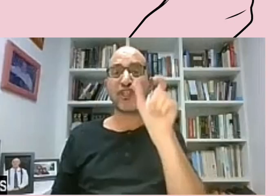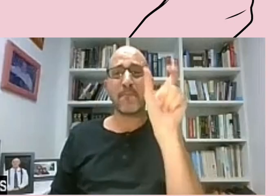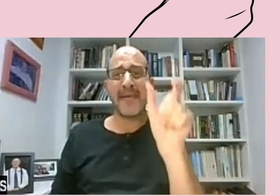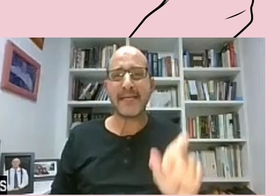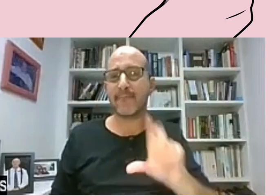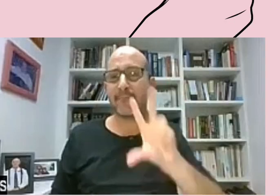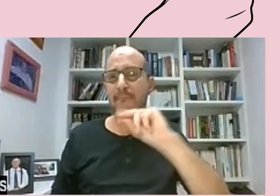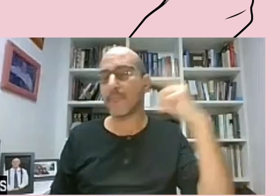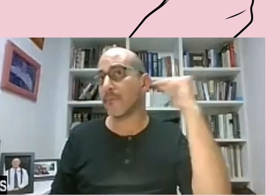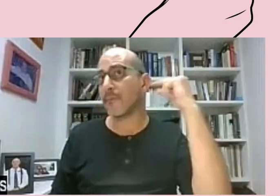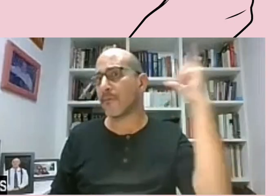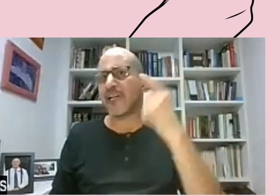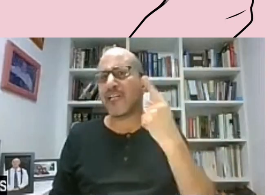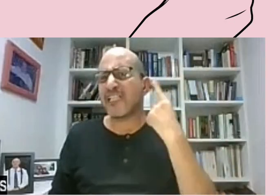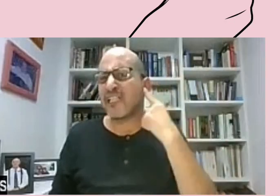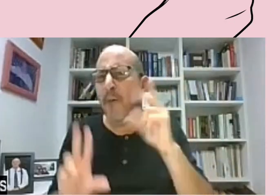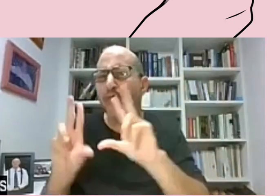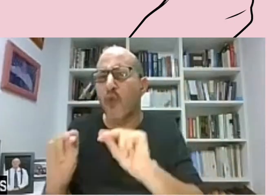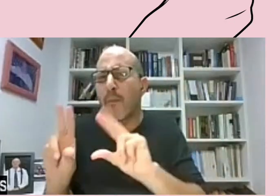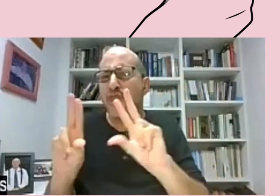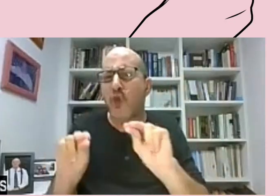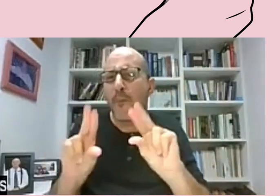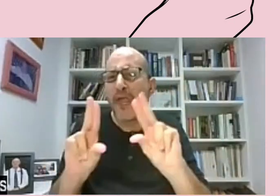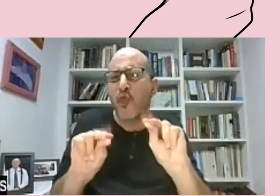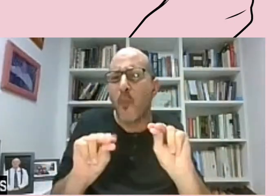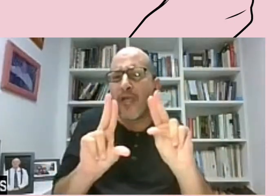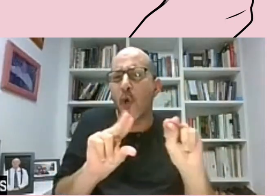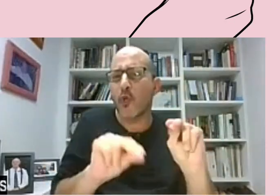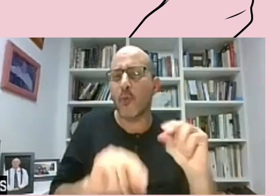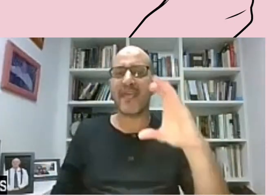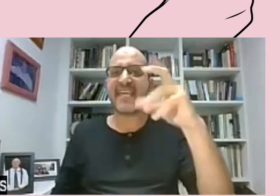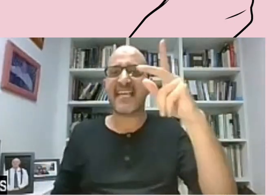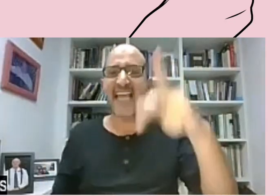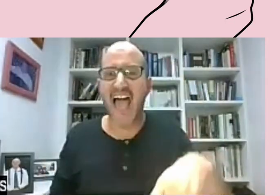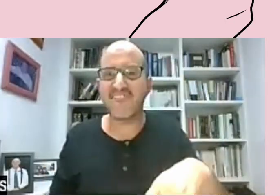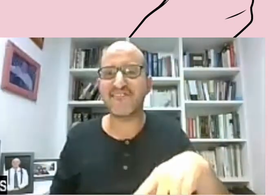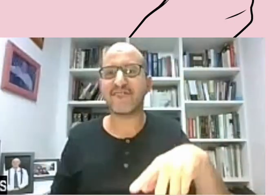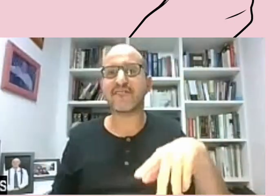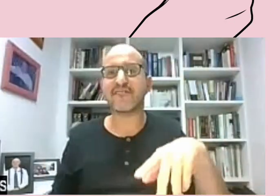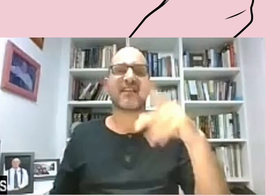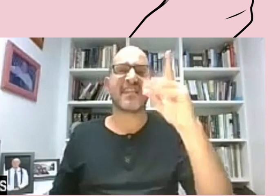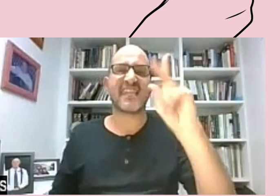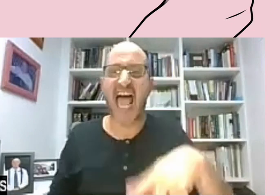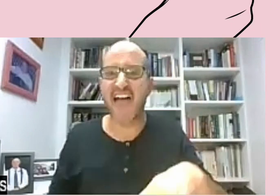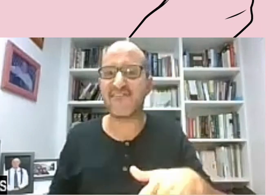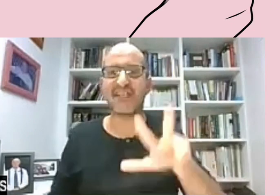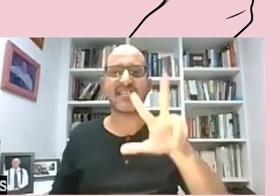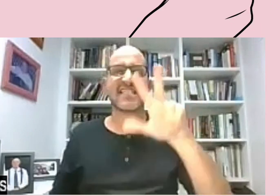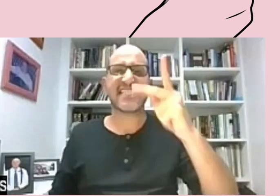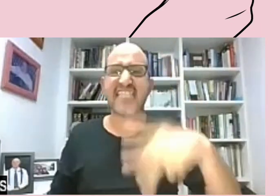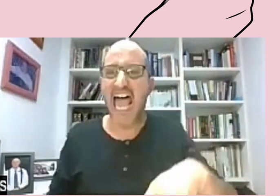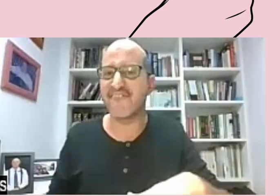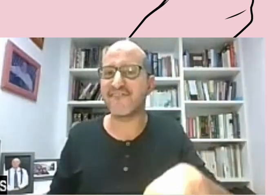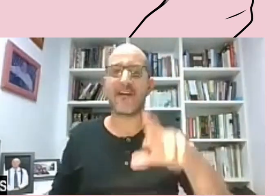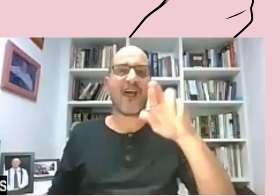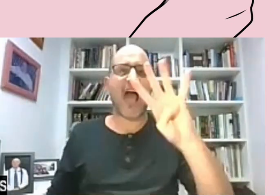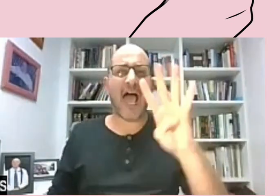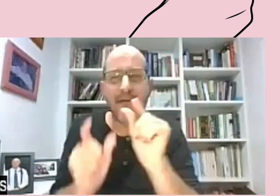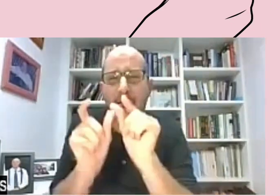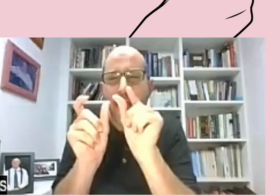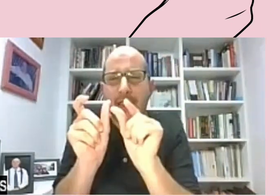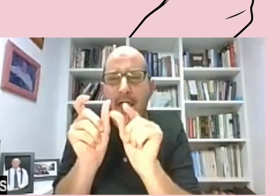וכמו בשפה דבורה, שיש מילים שהן נשמעות מאוד דומות, כף, תף,